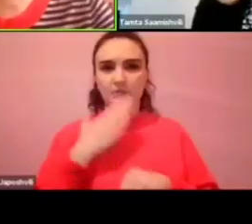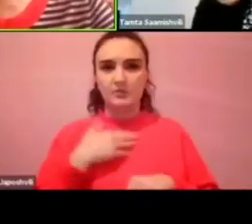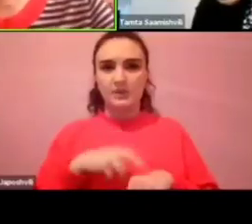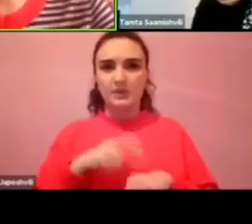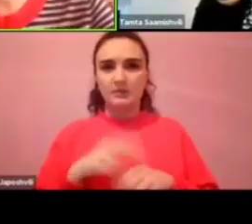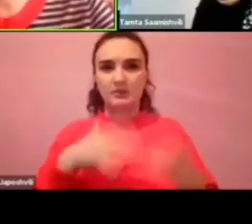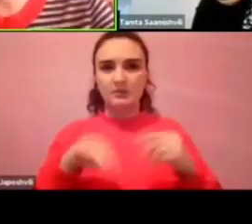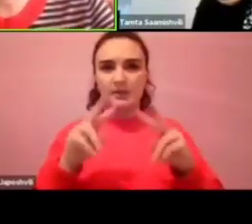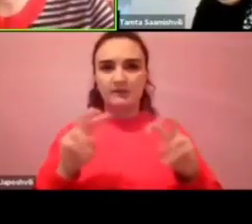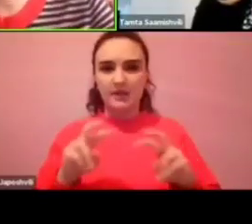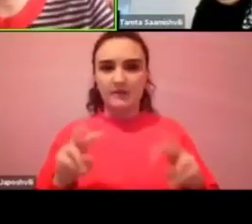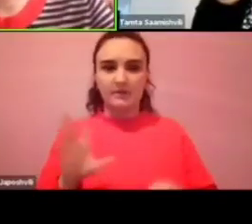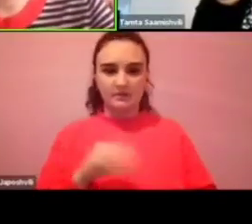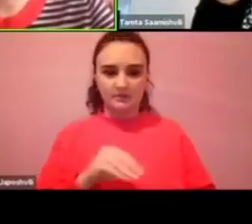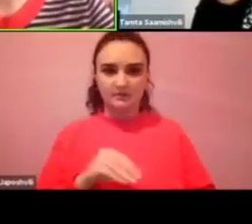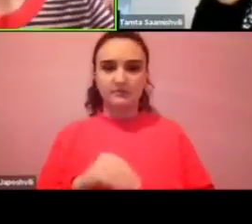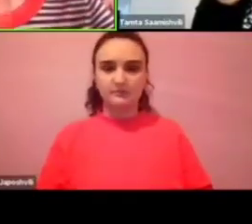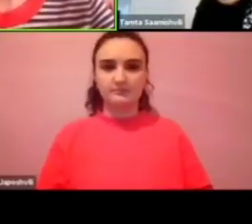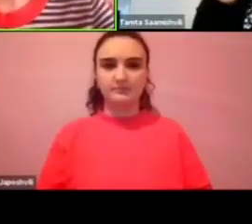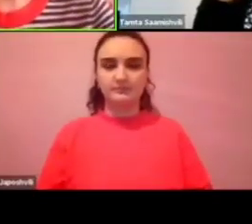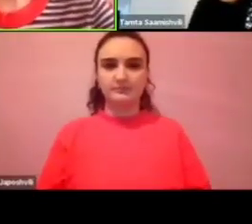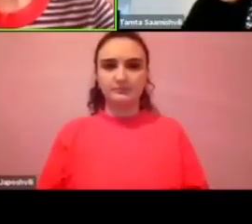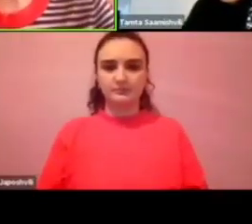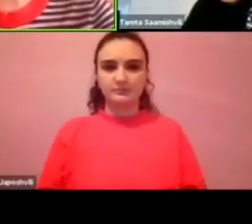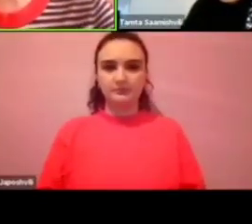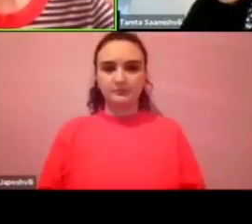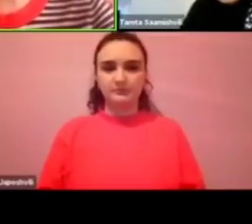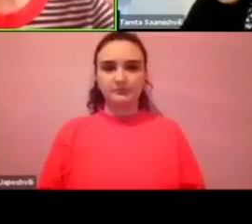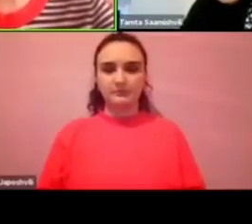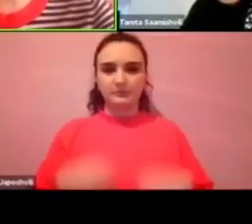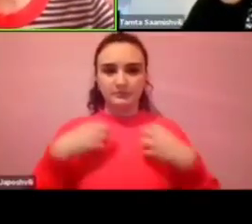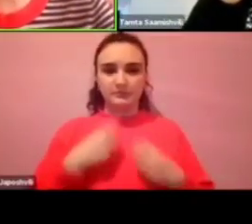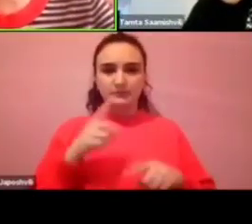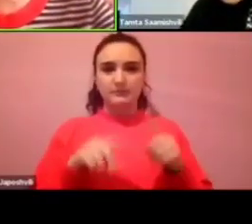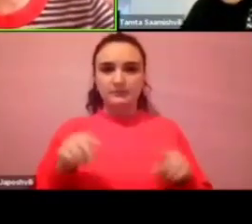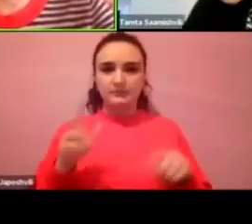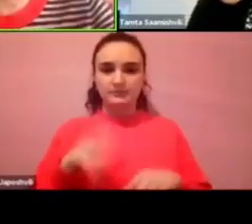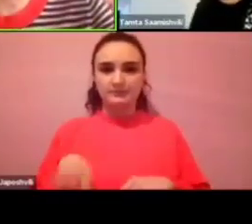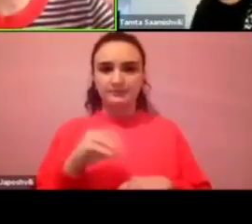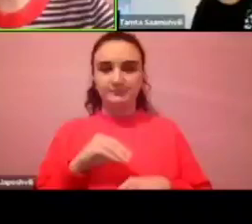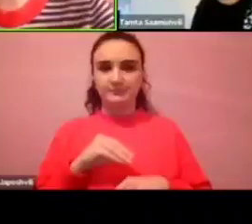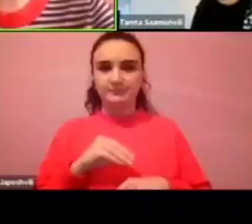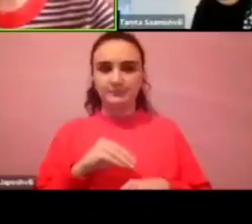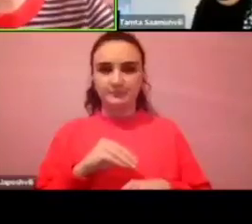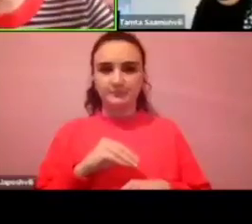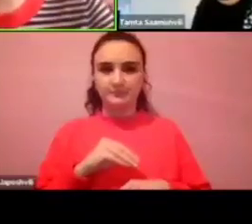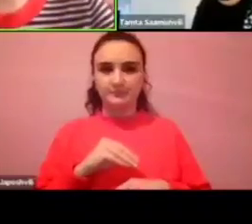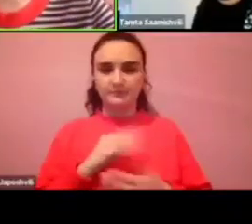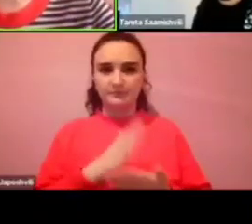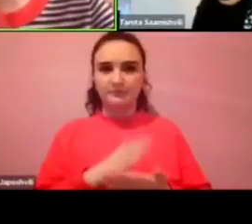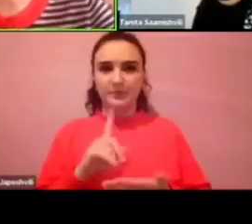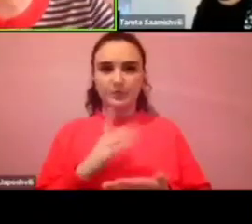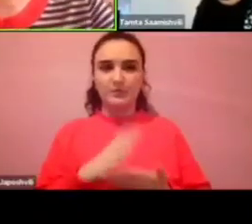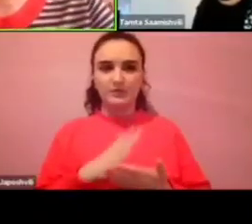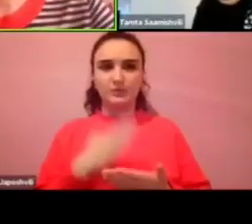ამის კვლევასაც და სამწუხაროდ ხანდახან მოგვდის ხოლმე რომ აი არის